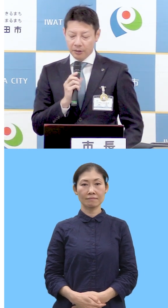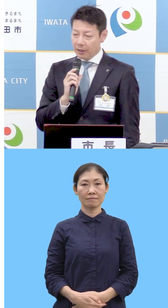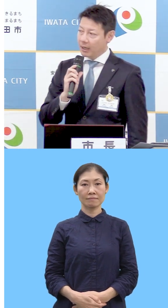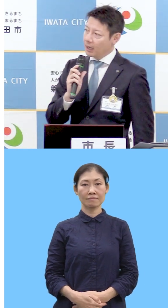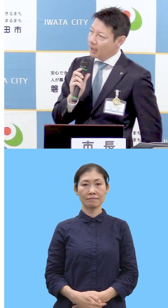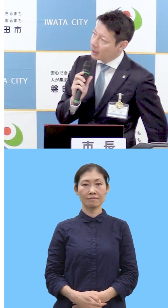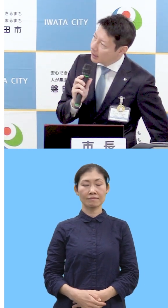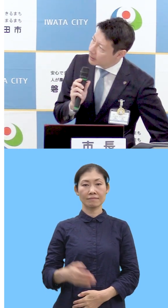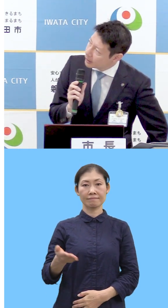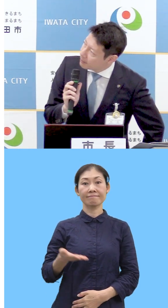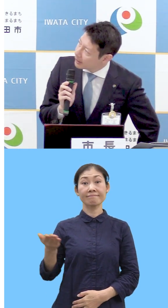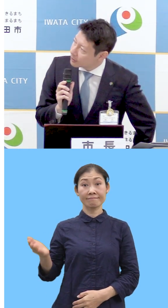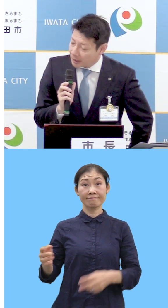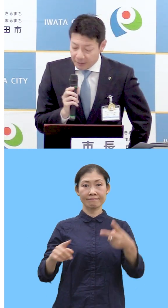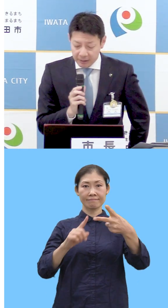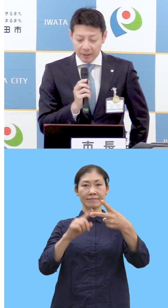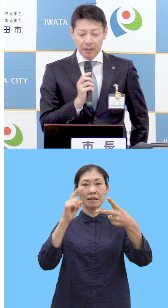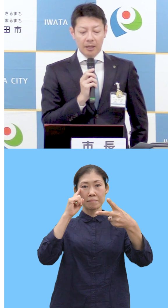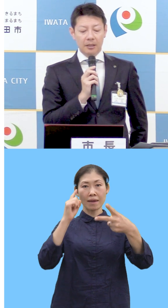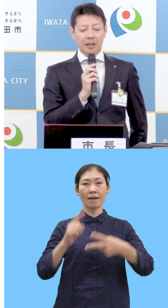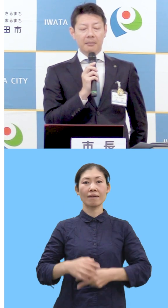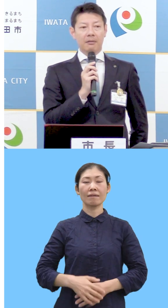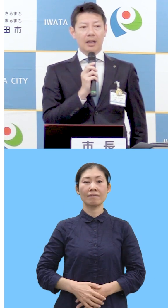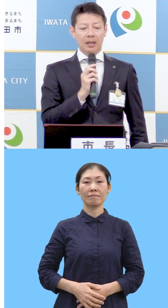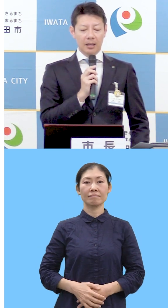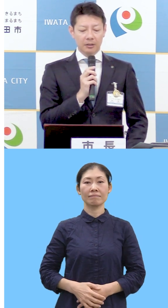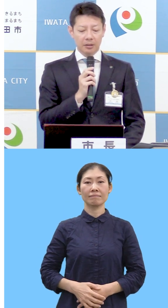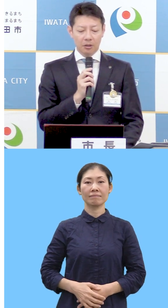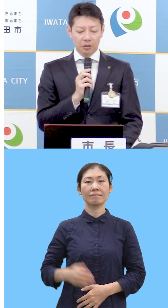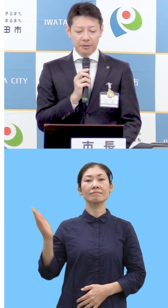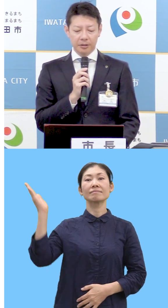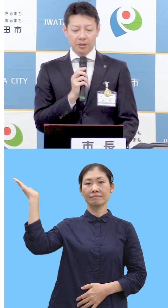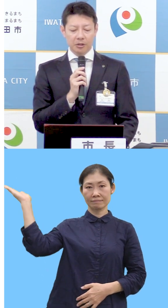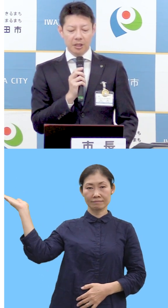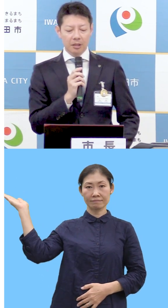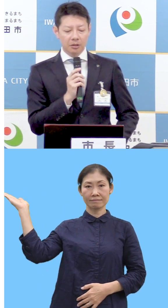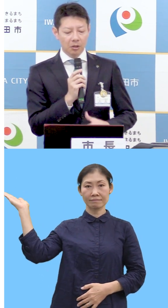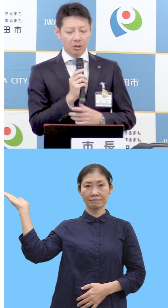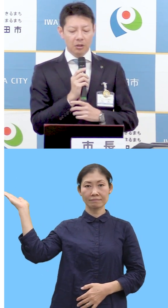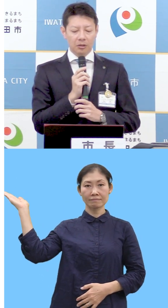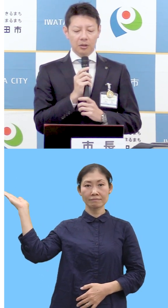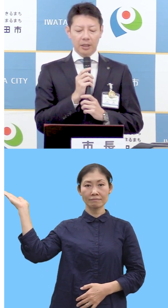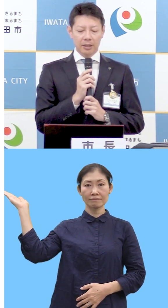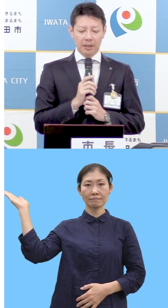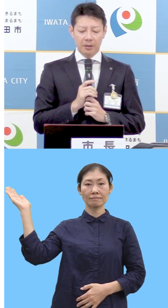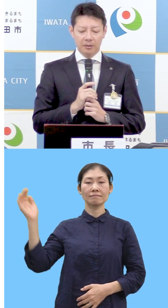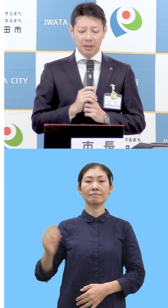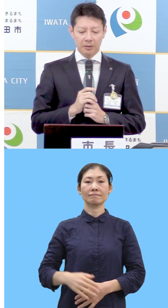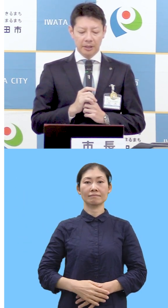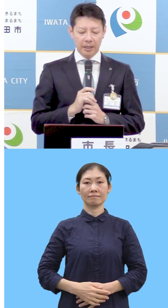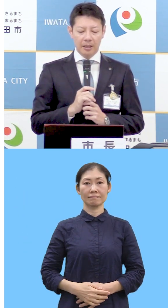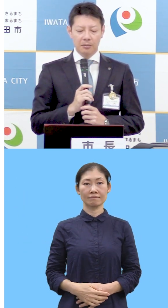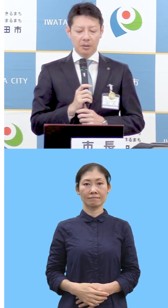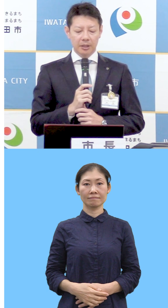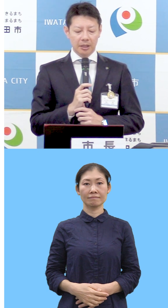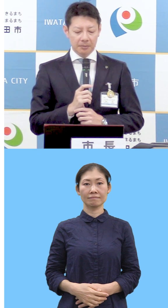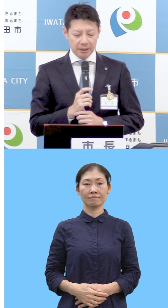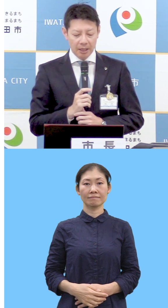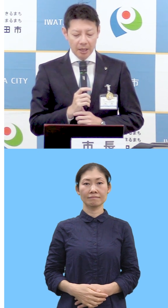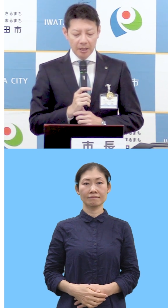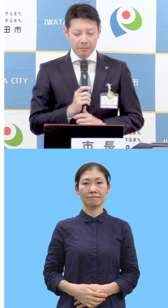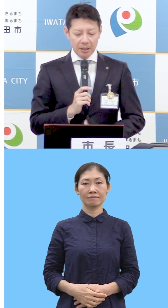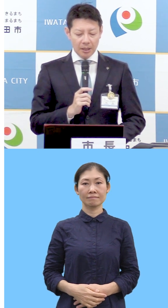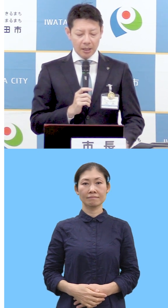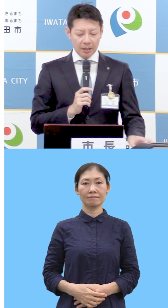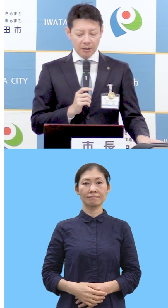はい、それでは2点目でございます。2点目は豊田北部幼稚園と豊田北保育園を再編をいたします